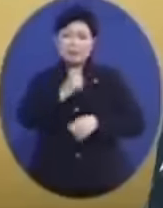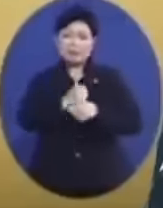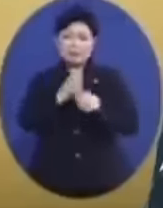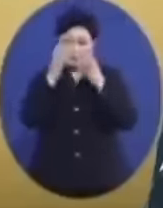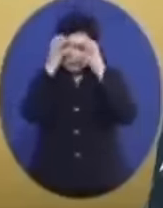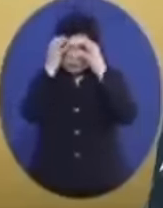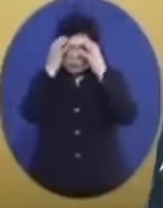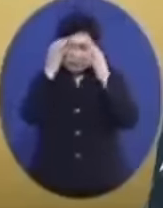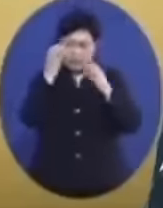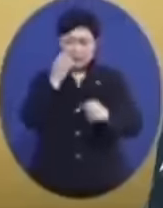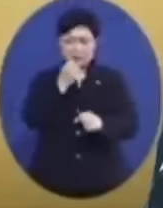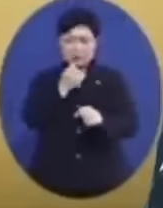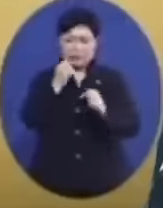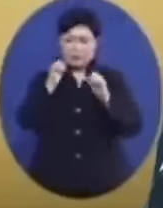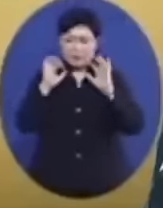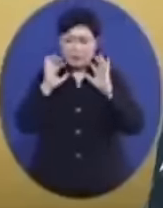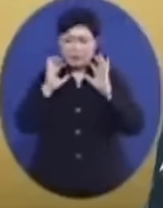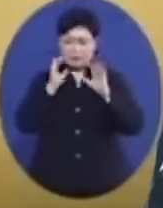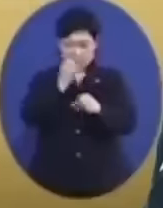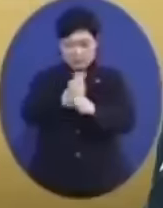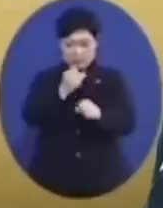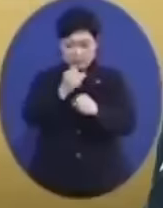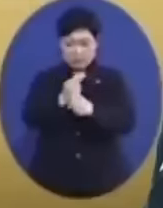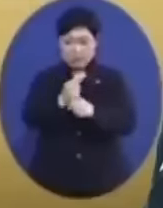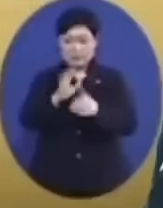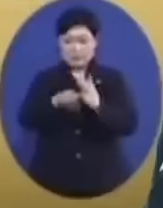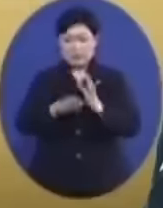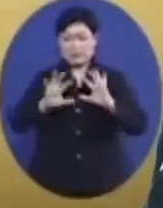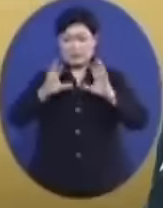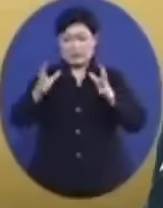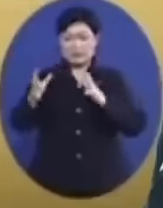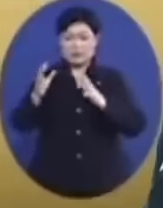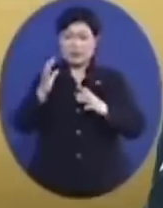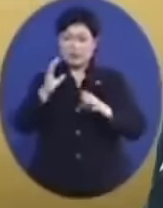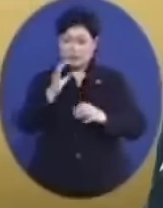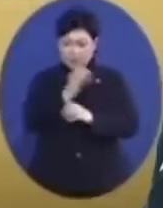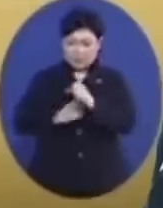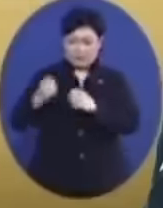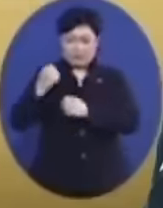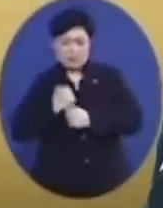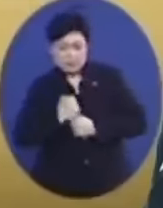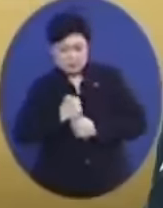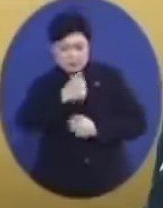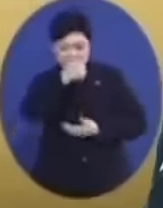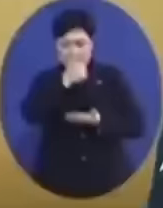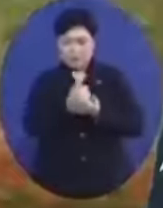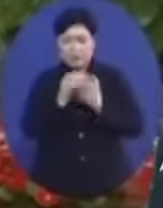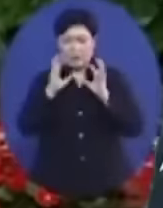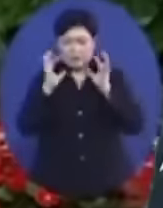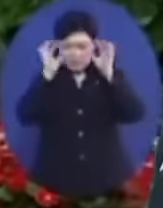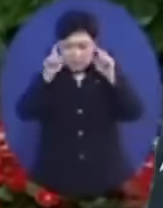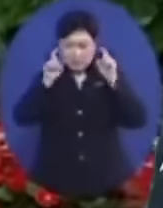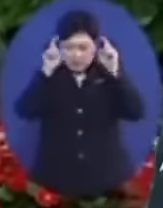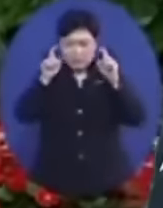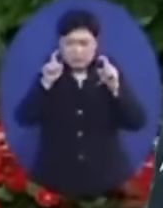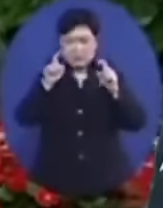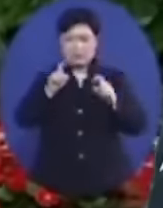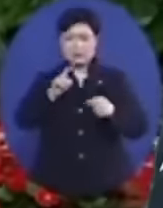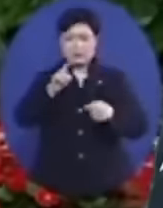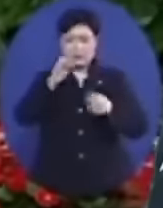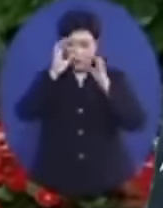중 팬을 멈추고 나는 세상 죄를 지우고 가는 하나님의 어린 양을 보고 있습니다 그러면 울었다는